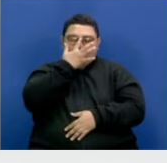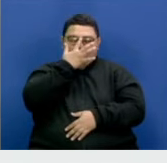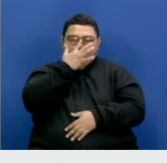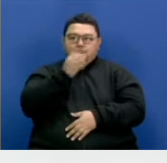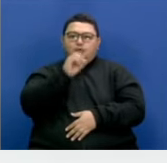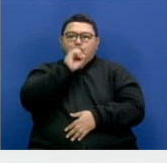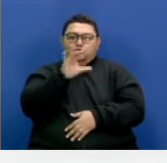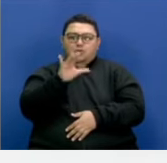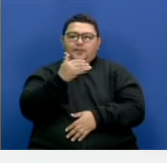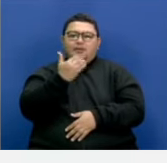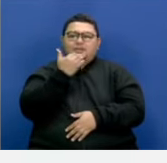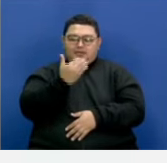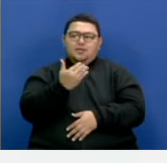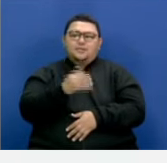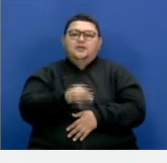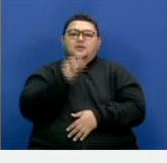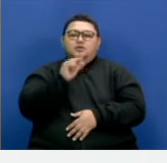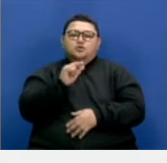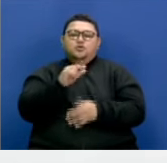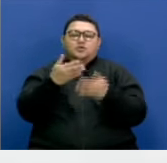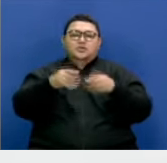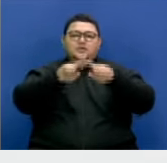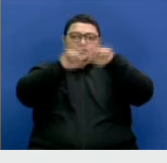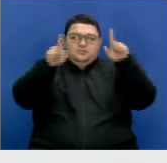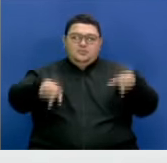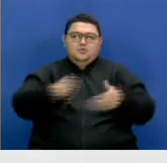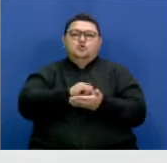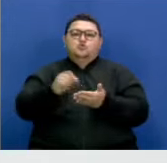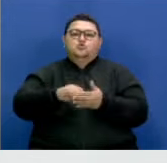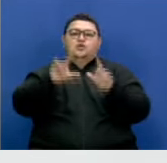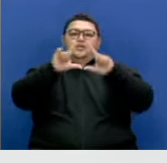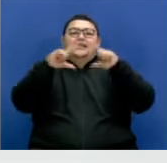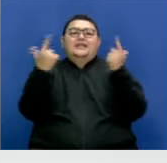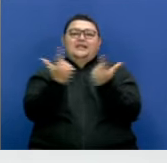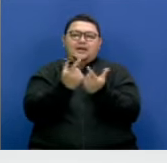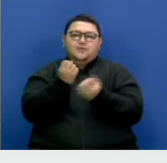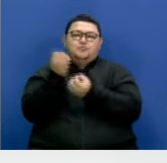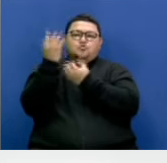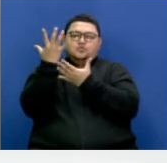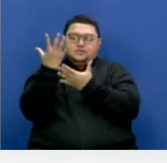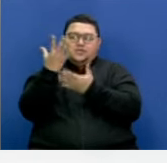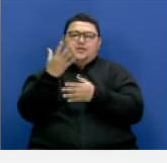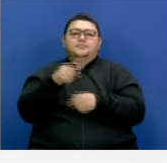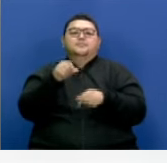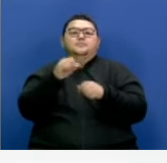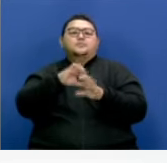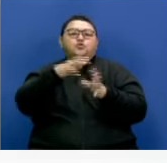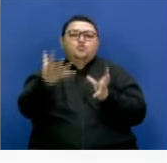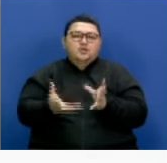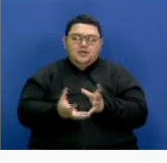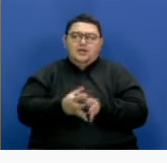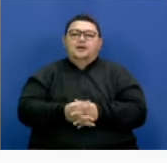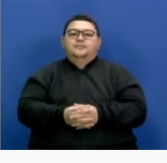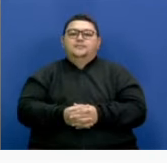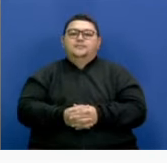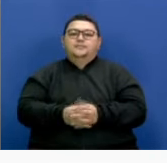Ucapan selamat untuk Prabowo disampaikan dalam surat yang ditandatangani Sekretaris Jenderal Liga Muslim Dunia, Syekh Muhammad bin Abdul